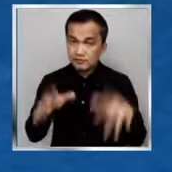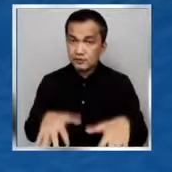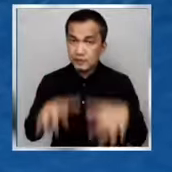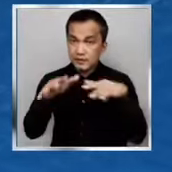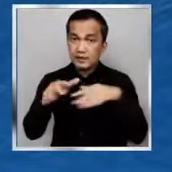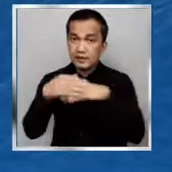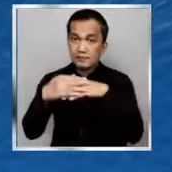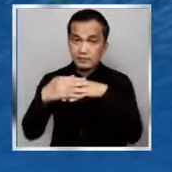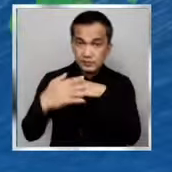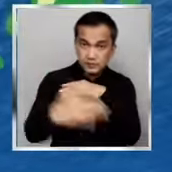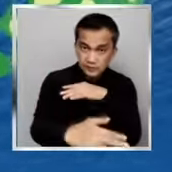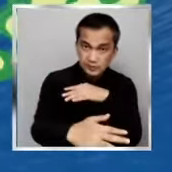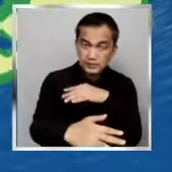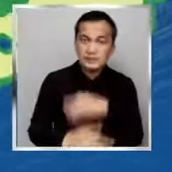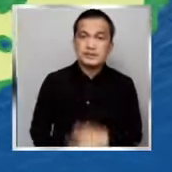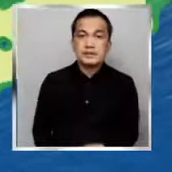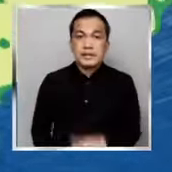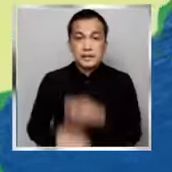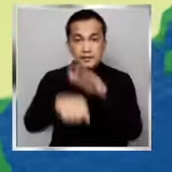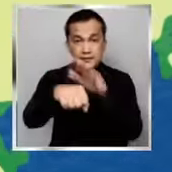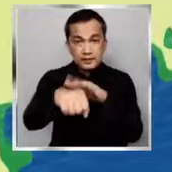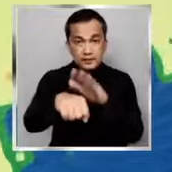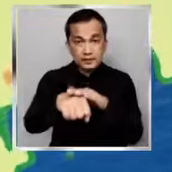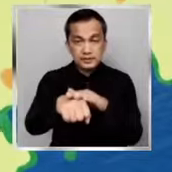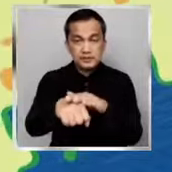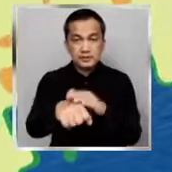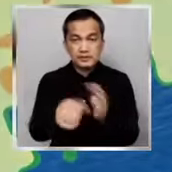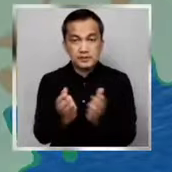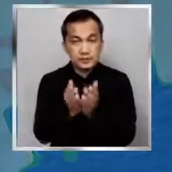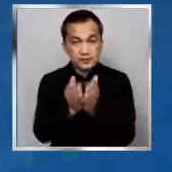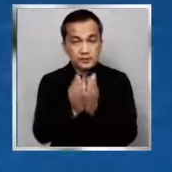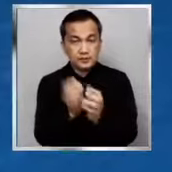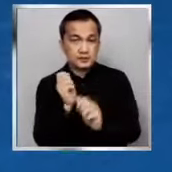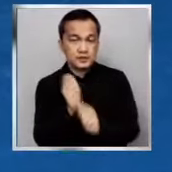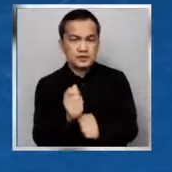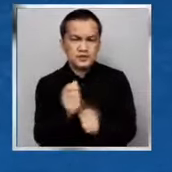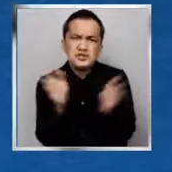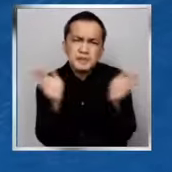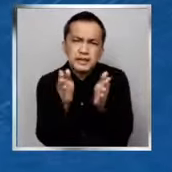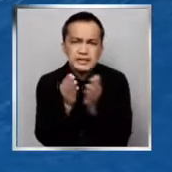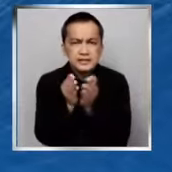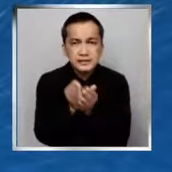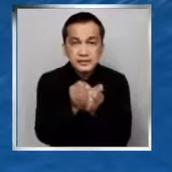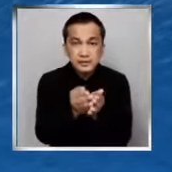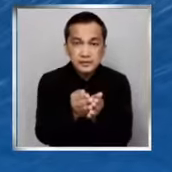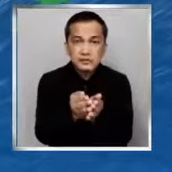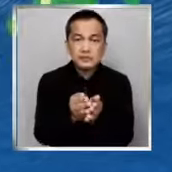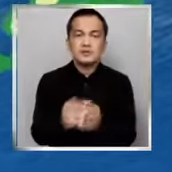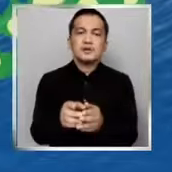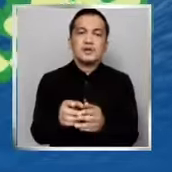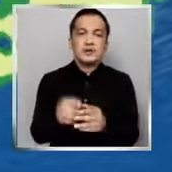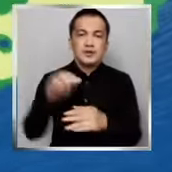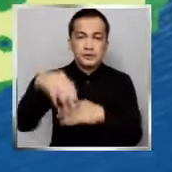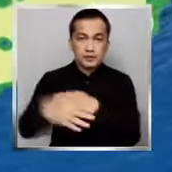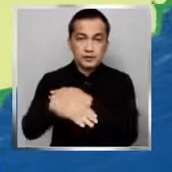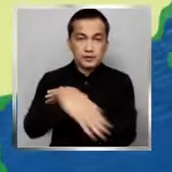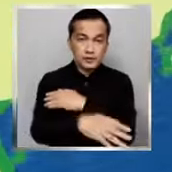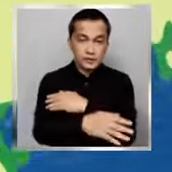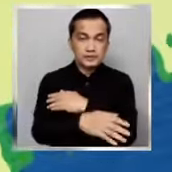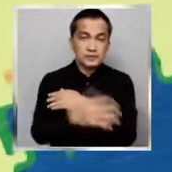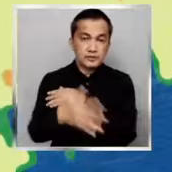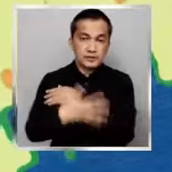lupa babala pa rin sa mga mangingisda o may maliliit na sasakyang pandagat magiging maalon sa ilang baybay ng